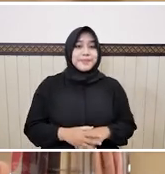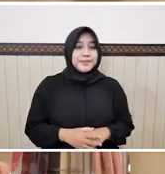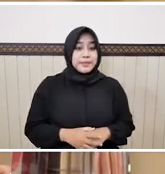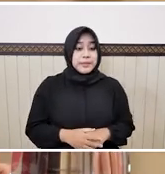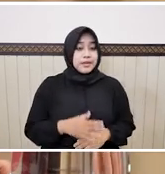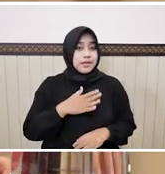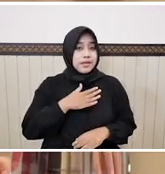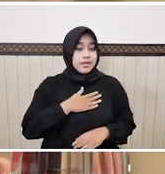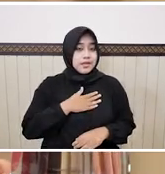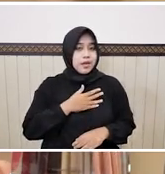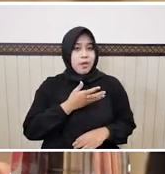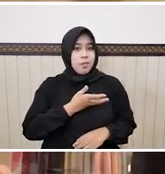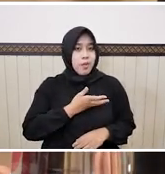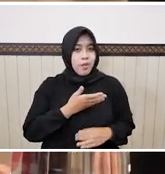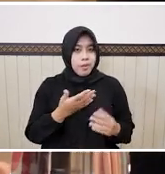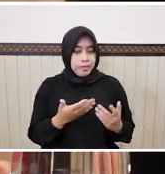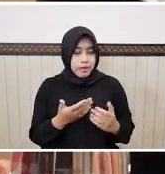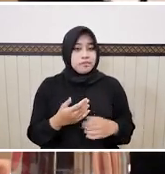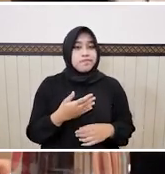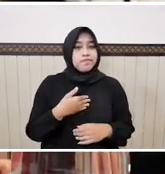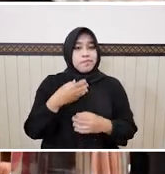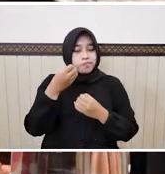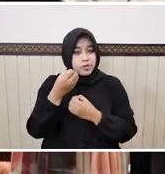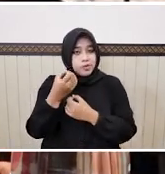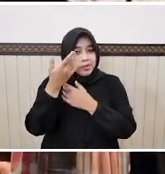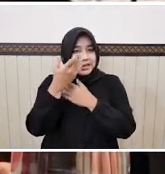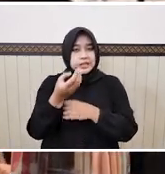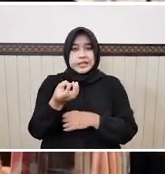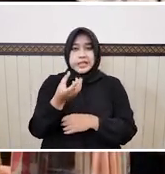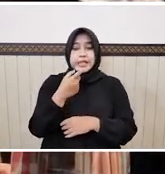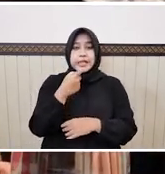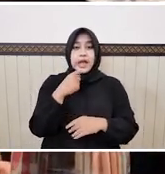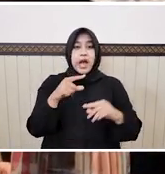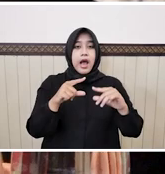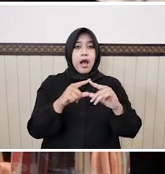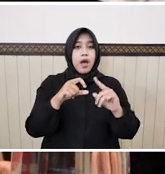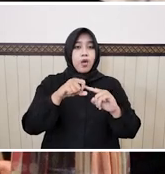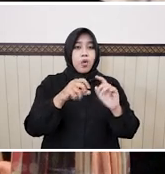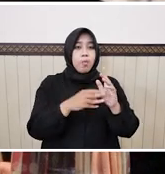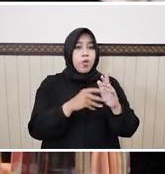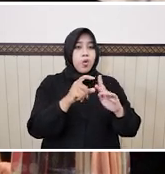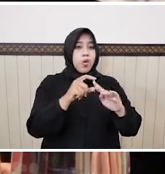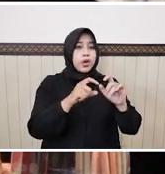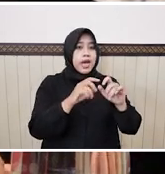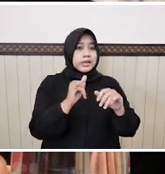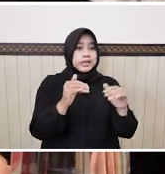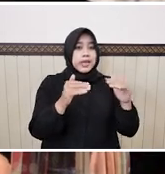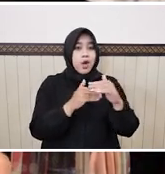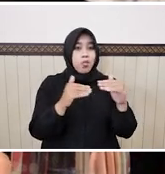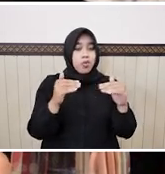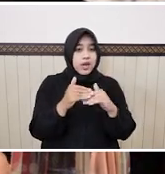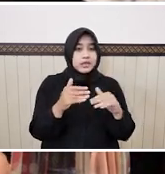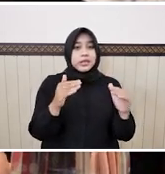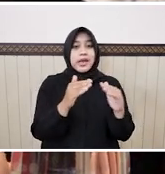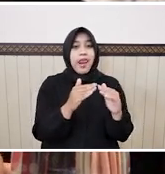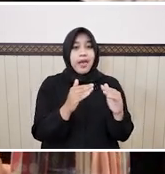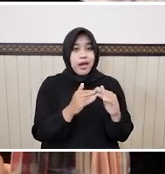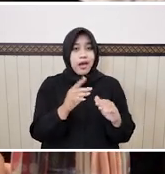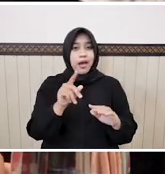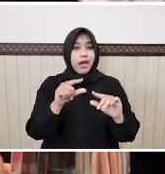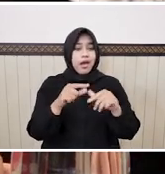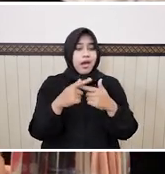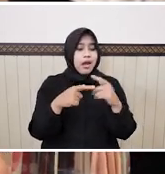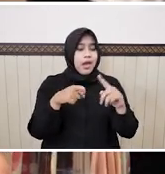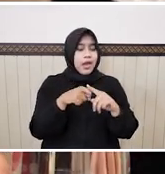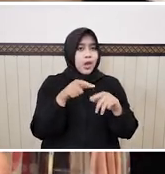Saya ingin menyampaikan sedikit tentang akomodasi yang layak jadi akomodasi yang